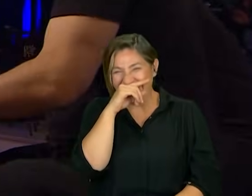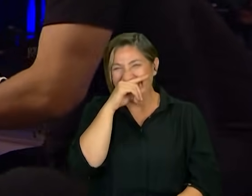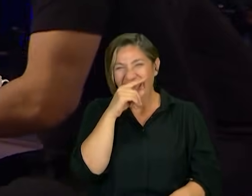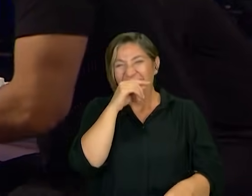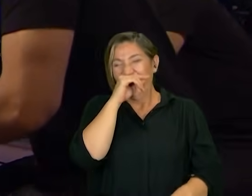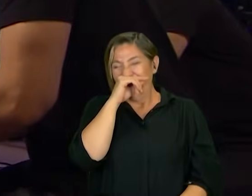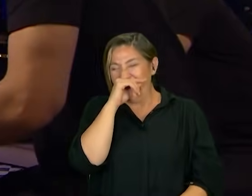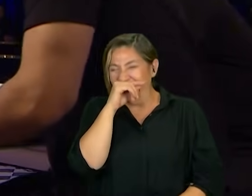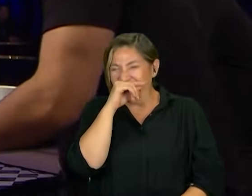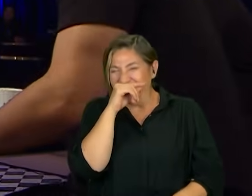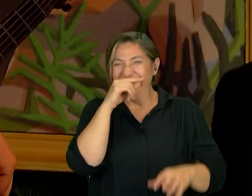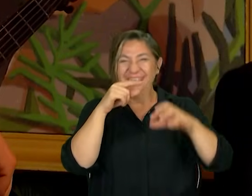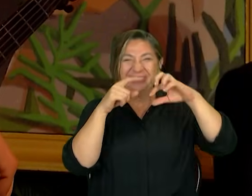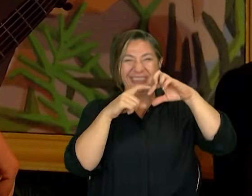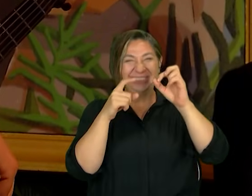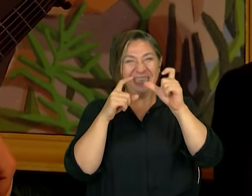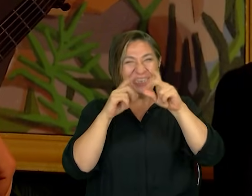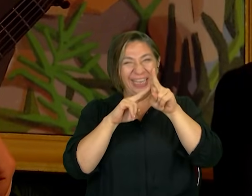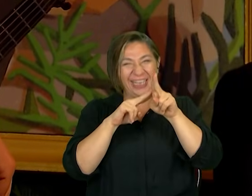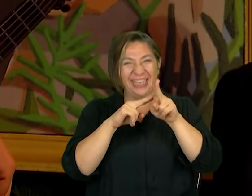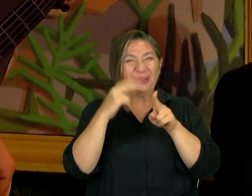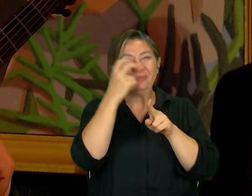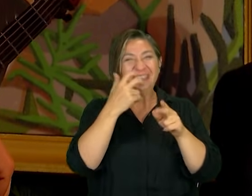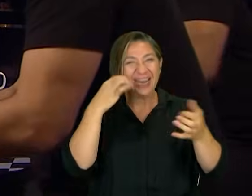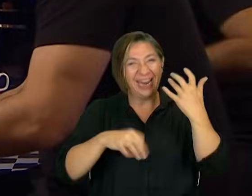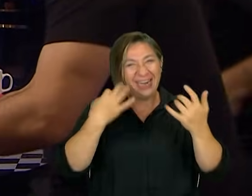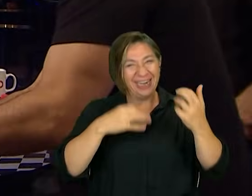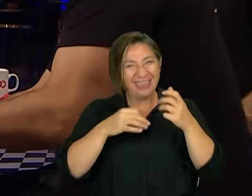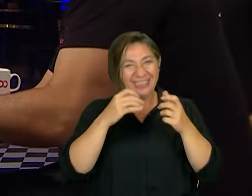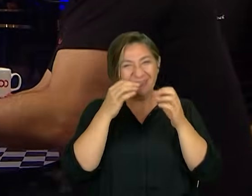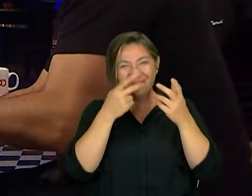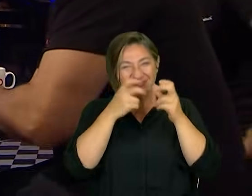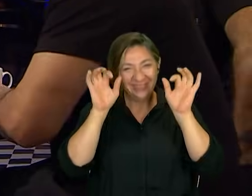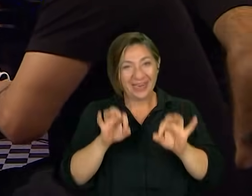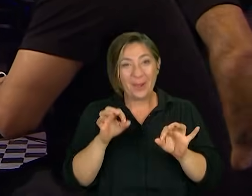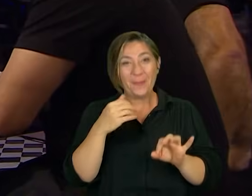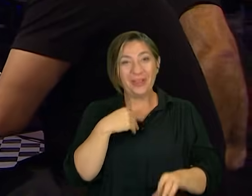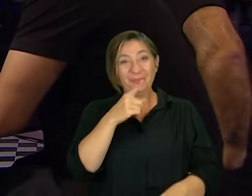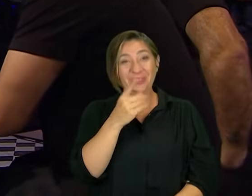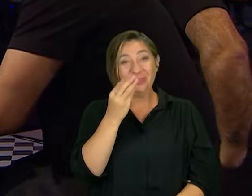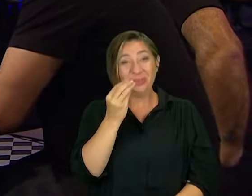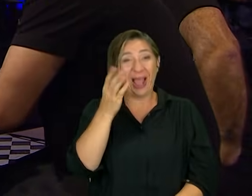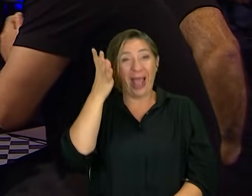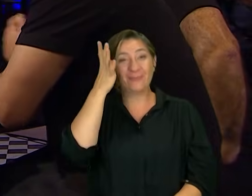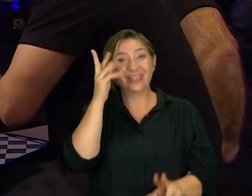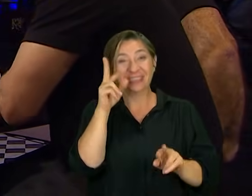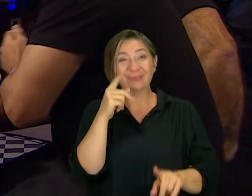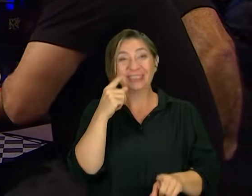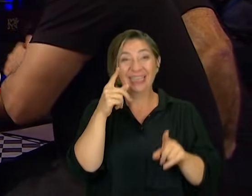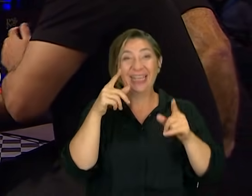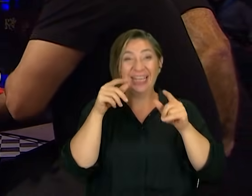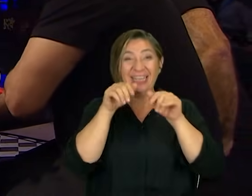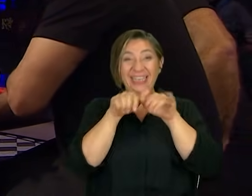dam dam dam dam dam dam dam diye yani girişirdi ve ben de bunu çok gerizekalıca bulup